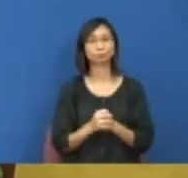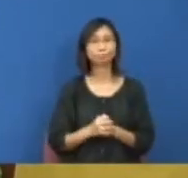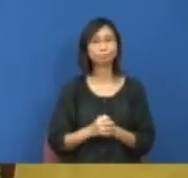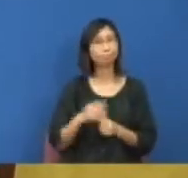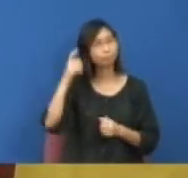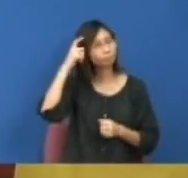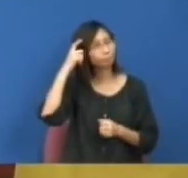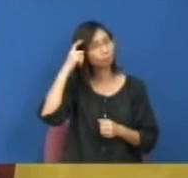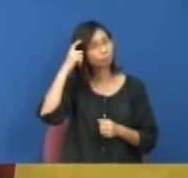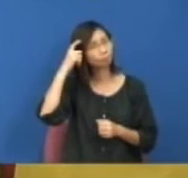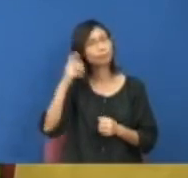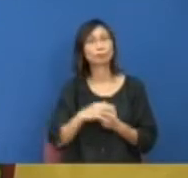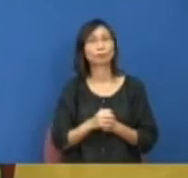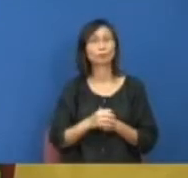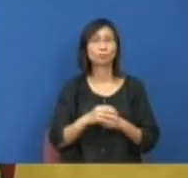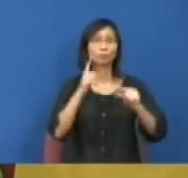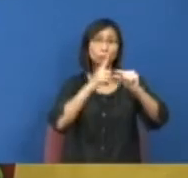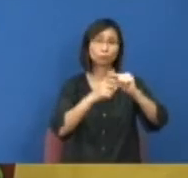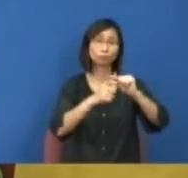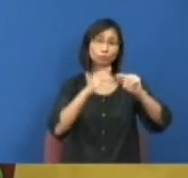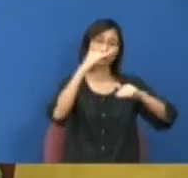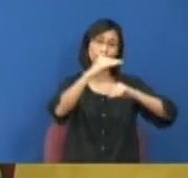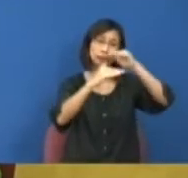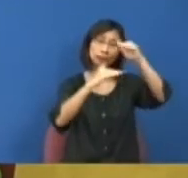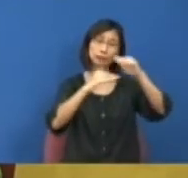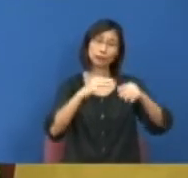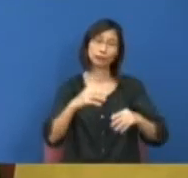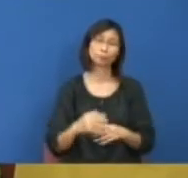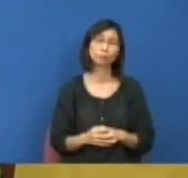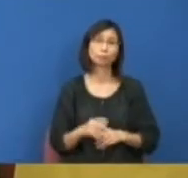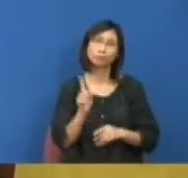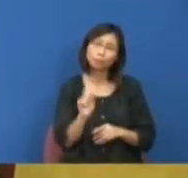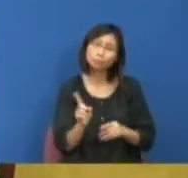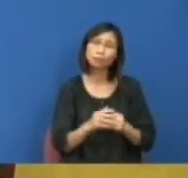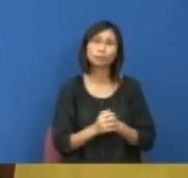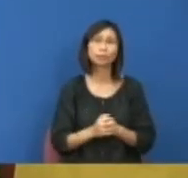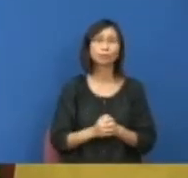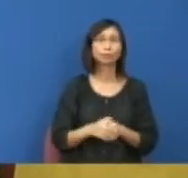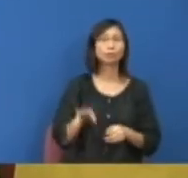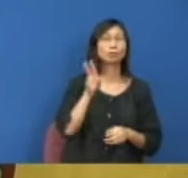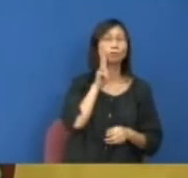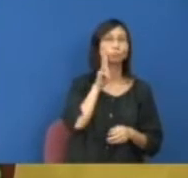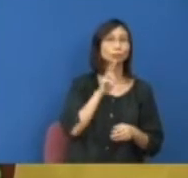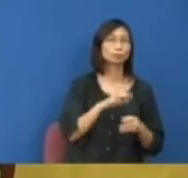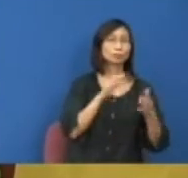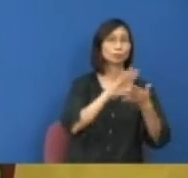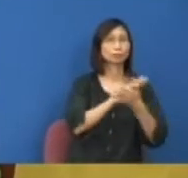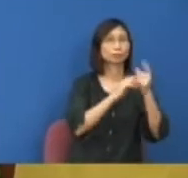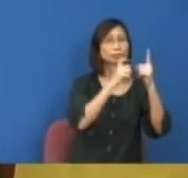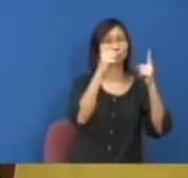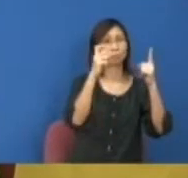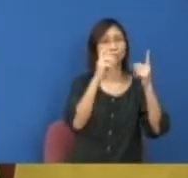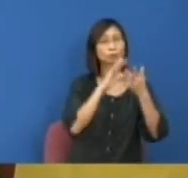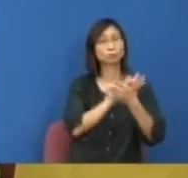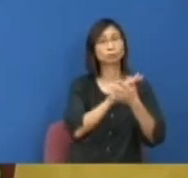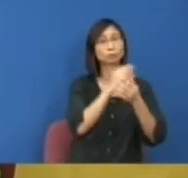諗起依個中產階層嘅個角色。咁當然其實我係定義19世紀中產階層嘅話。即係第一，最主要是住喺城市裏邊人啦。第